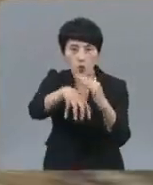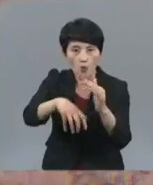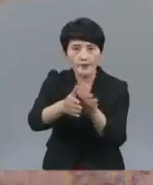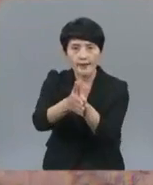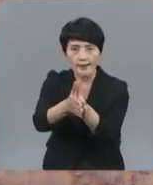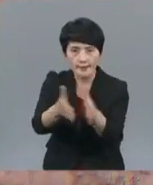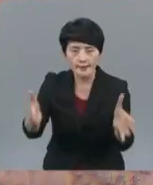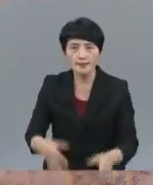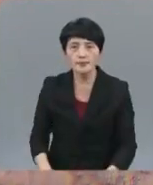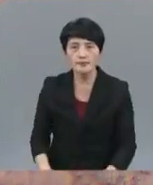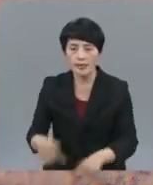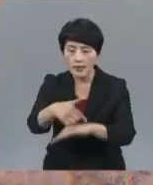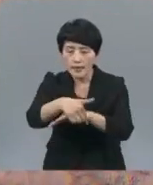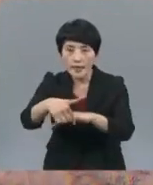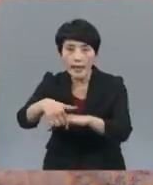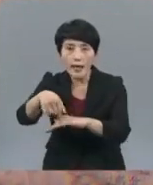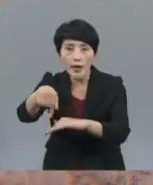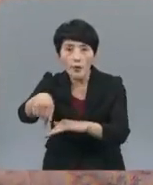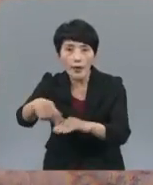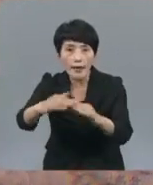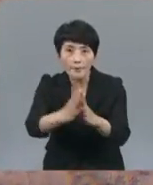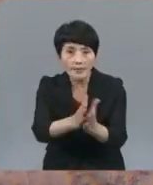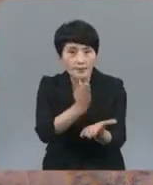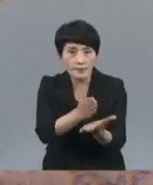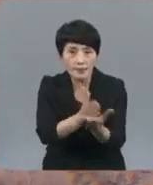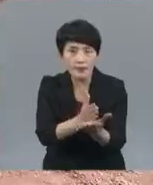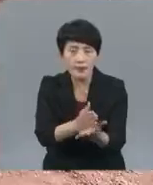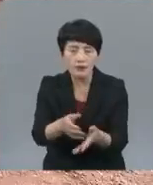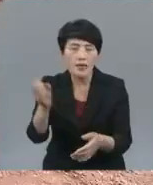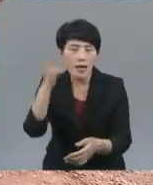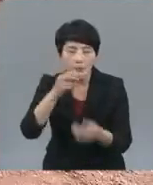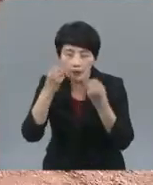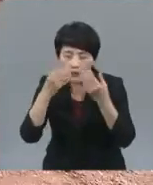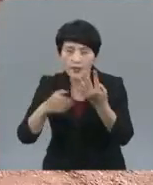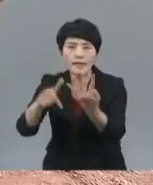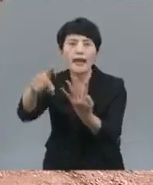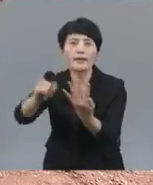trong nước nên 34,6%, cho tới năm 2036